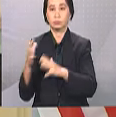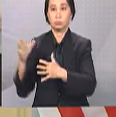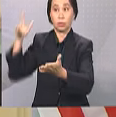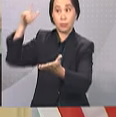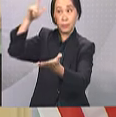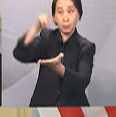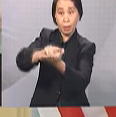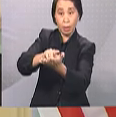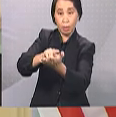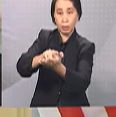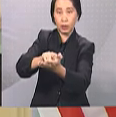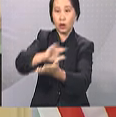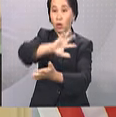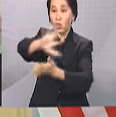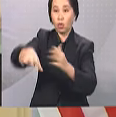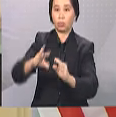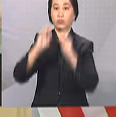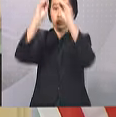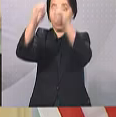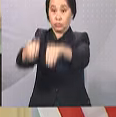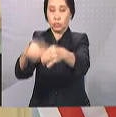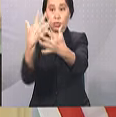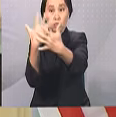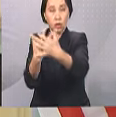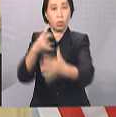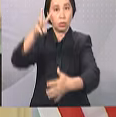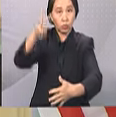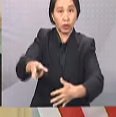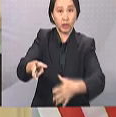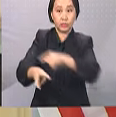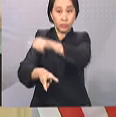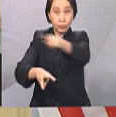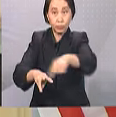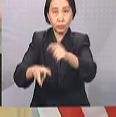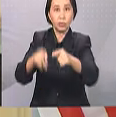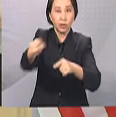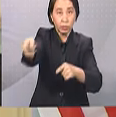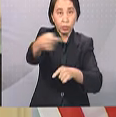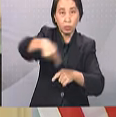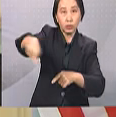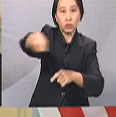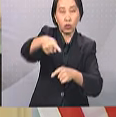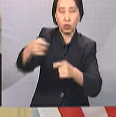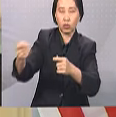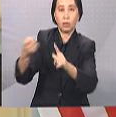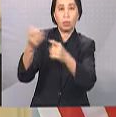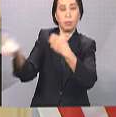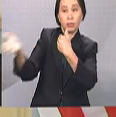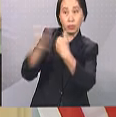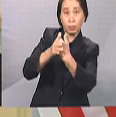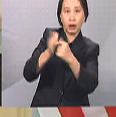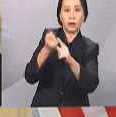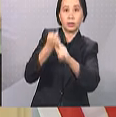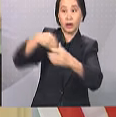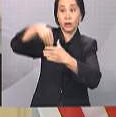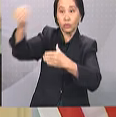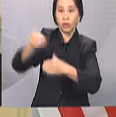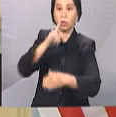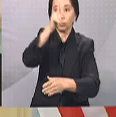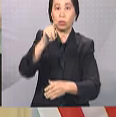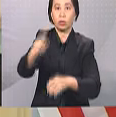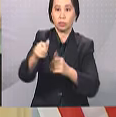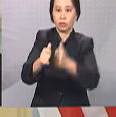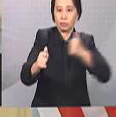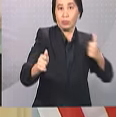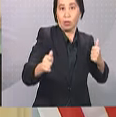mengkuarantinkan secara wajib rakyat kita yang pulang dari luar negara itu sebenarnya mampu untuk